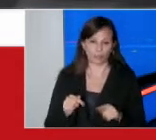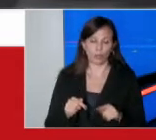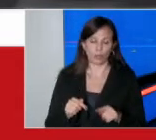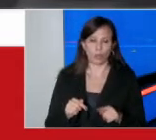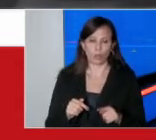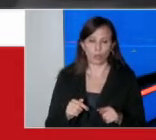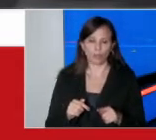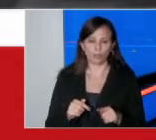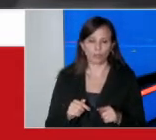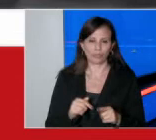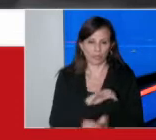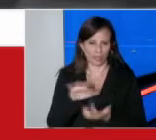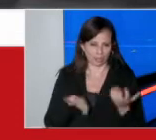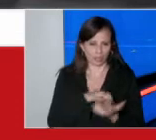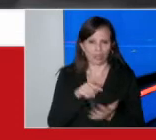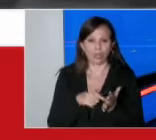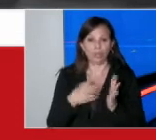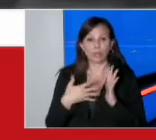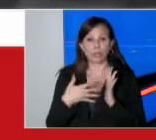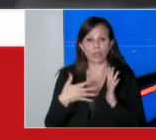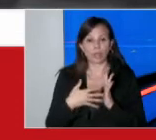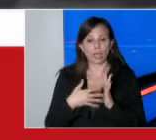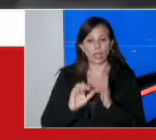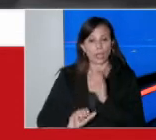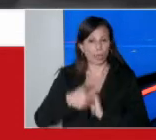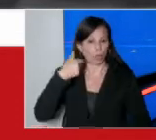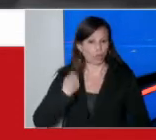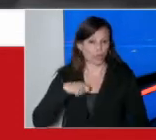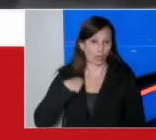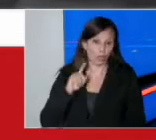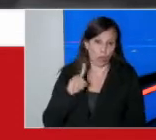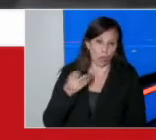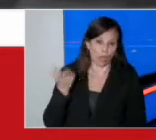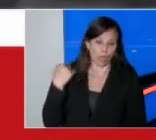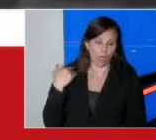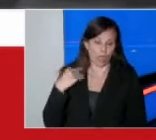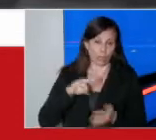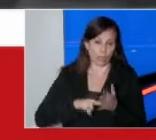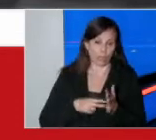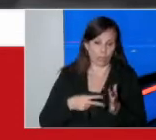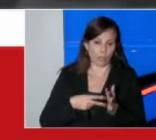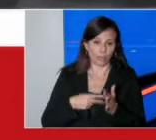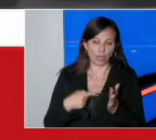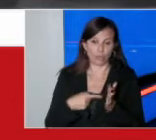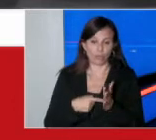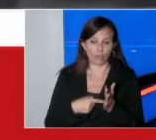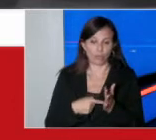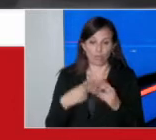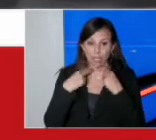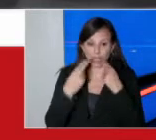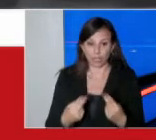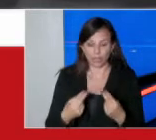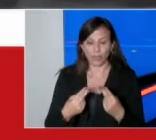שהוא מנתח ביקורת על ראש השבק, וראש השבק לא היה בחדר כדי להגיב על כך, וראש הממשלה הרגיש